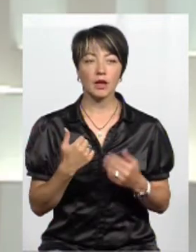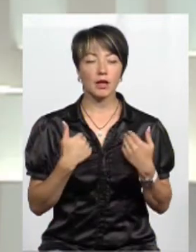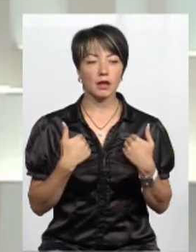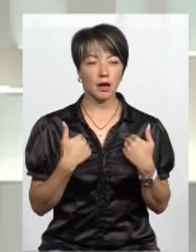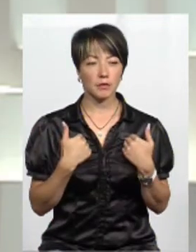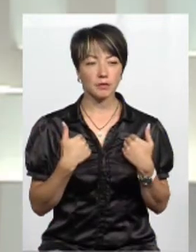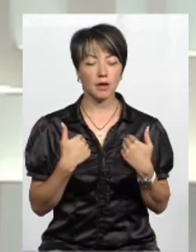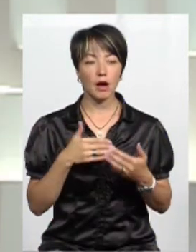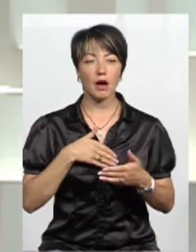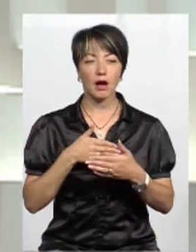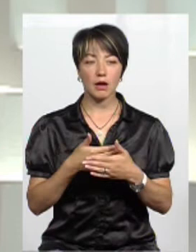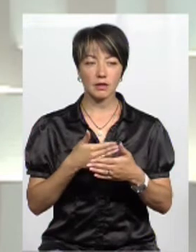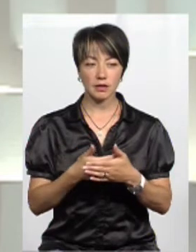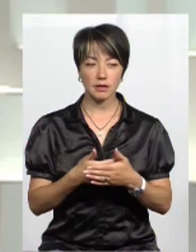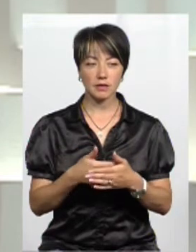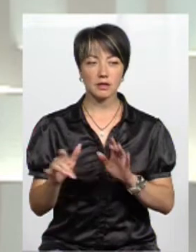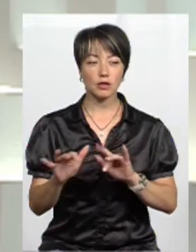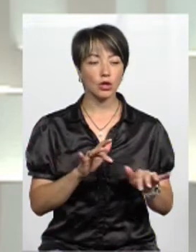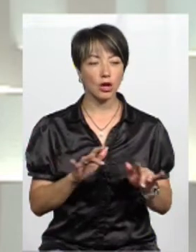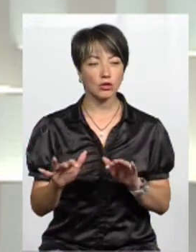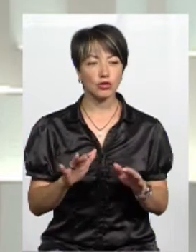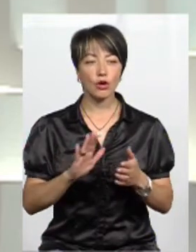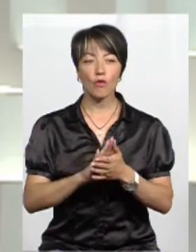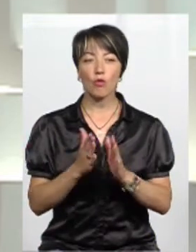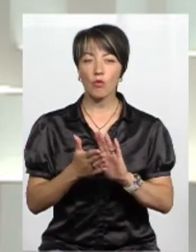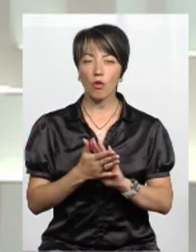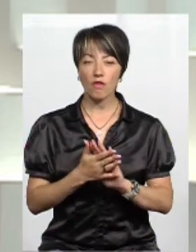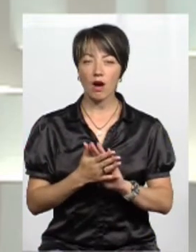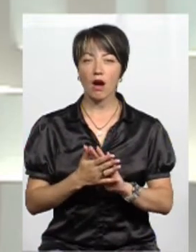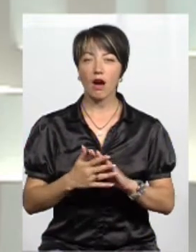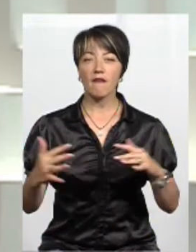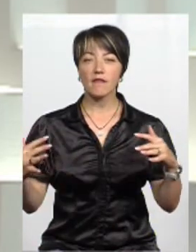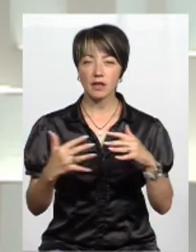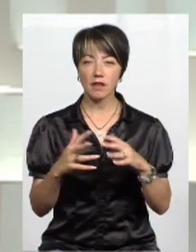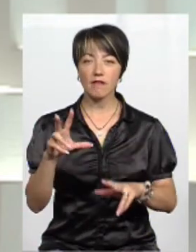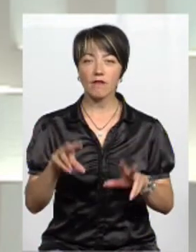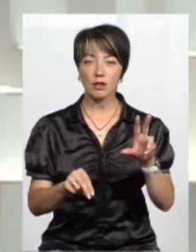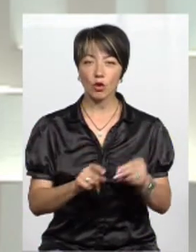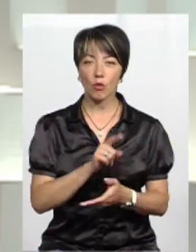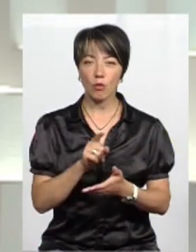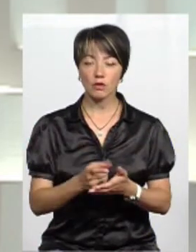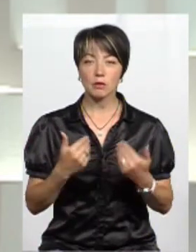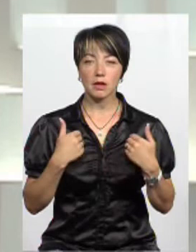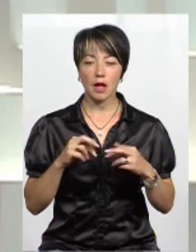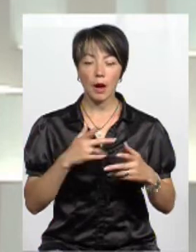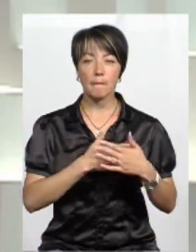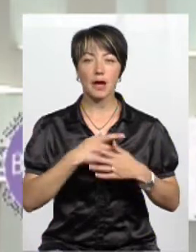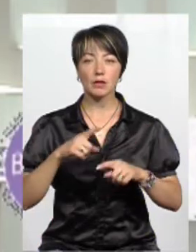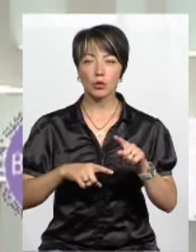Я громадський діяч. В умовах війни я вважаю, що обов'язок мене як